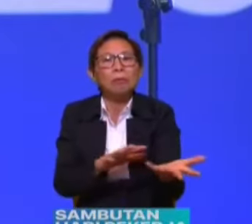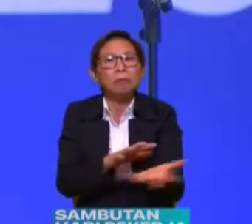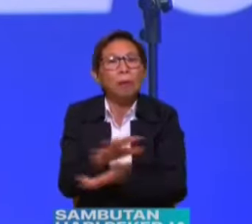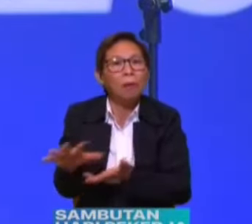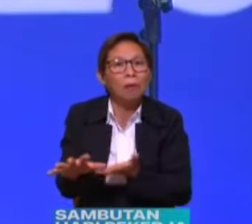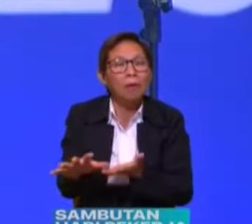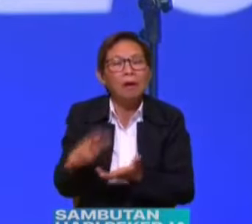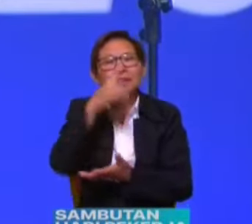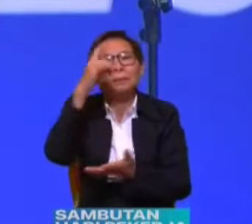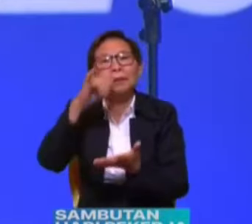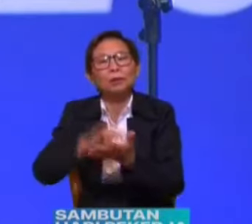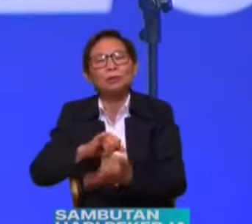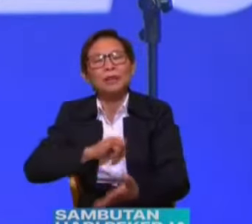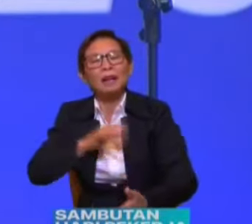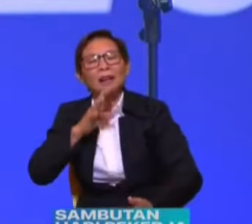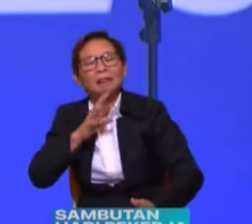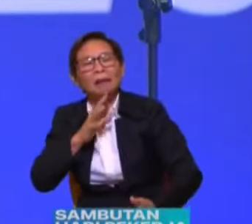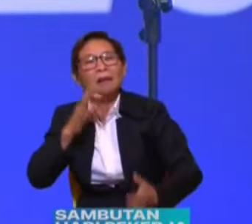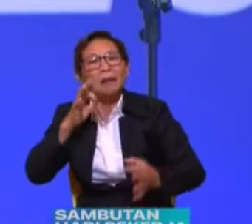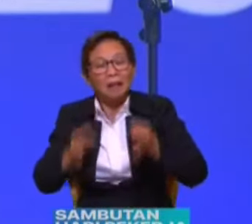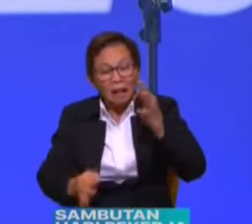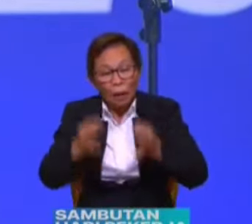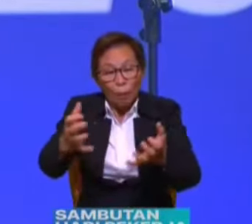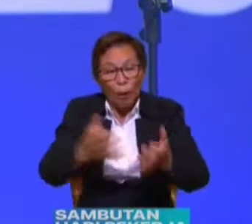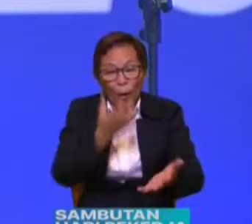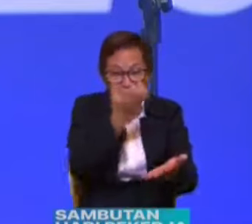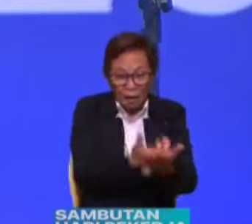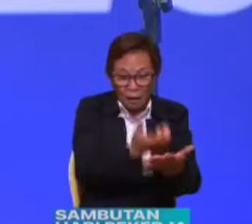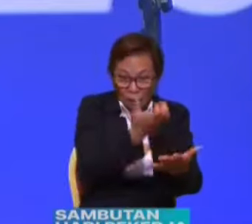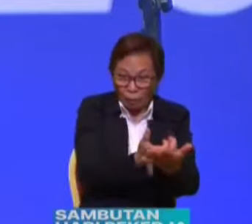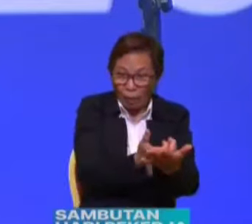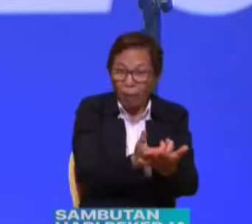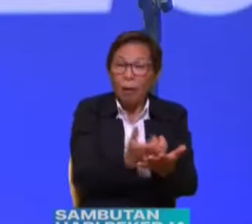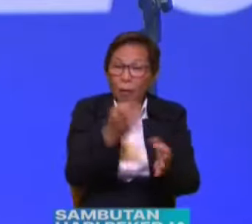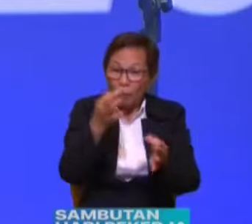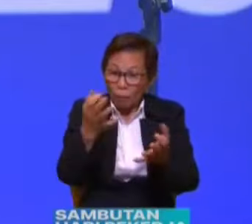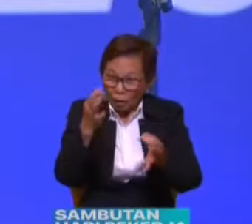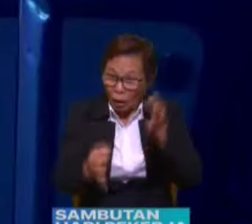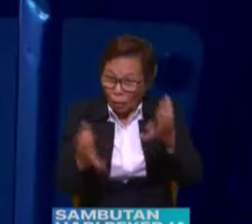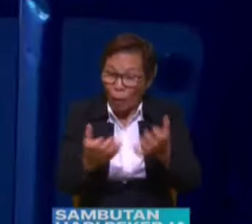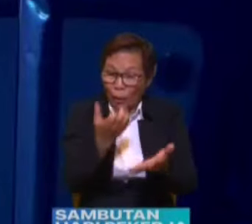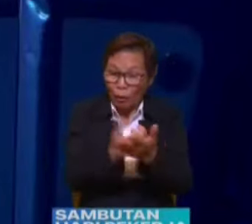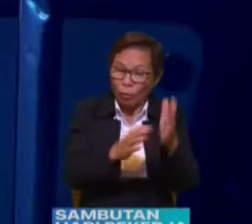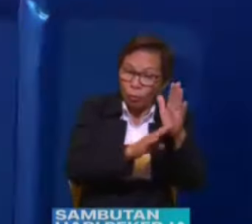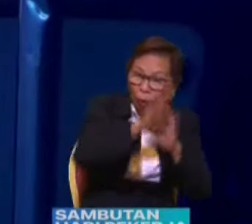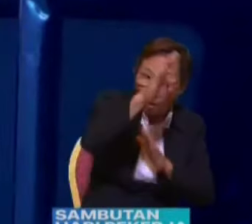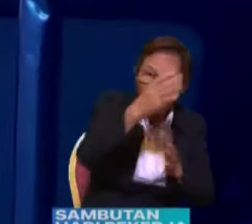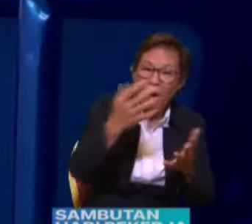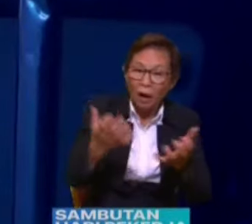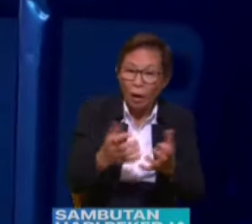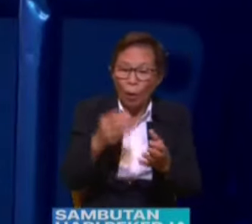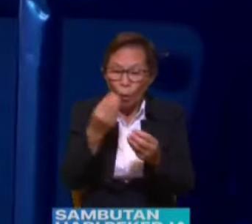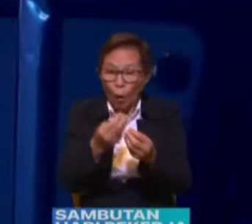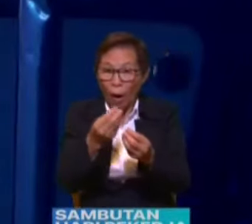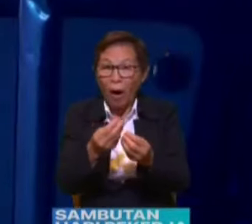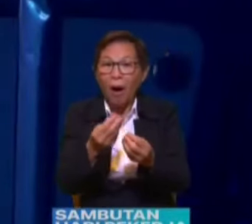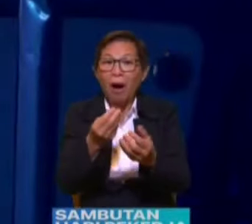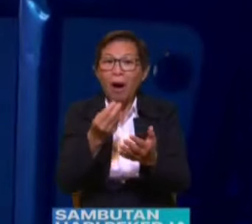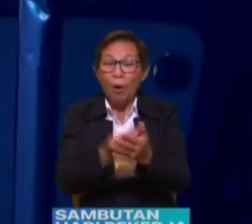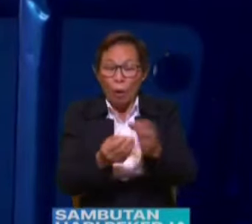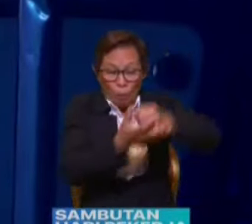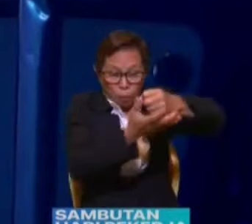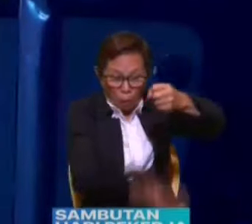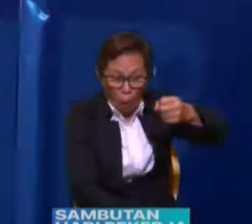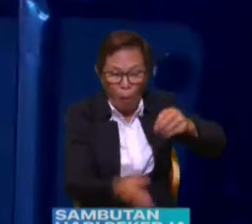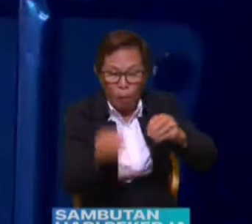Sebab itu saya katakan, kalau mau ekonomi berkembang, kalau mau hasil bertambah, kita kena